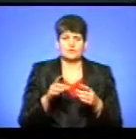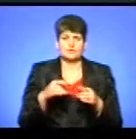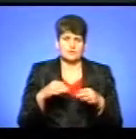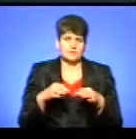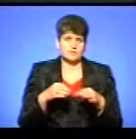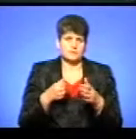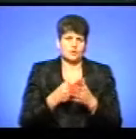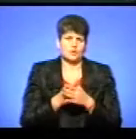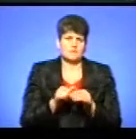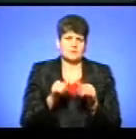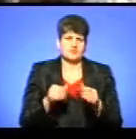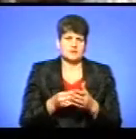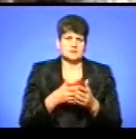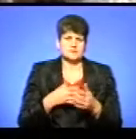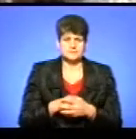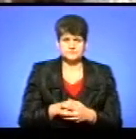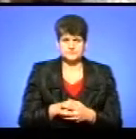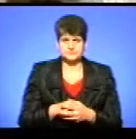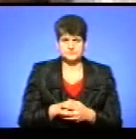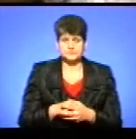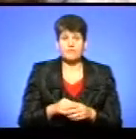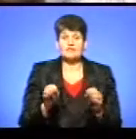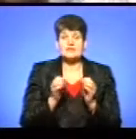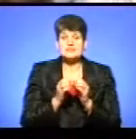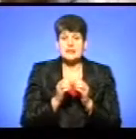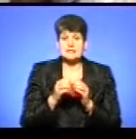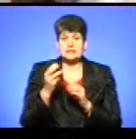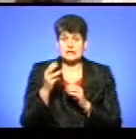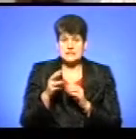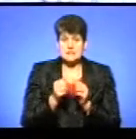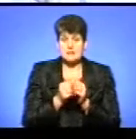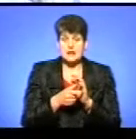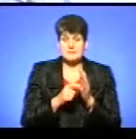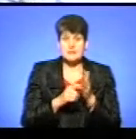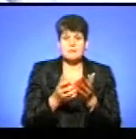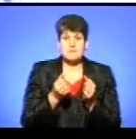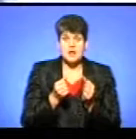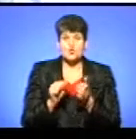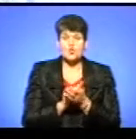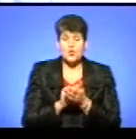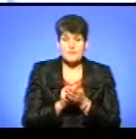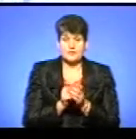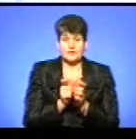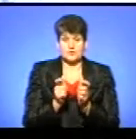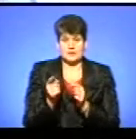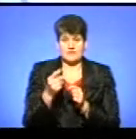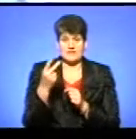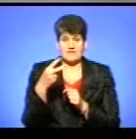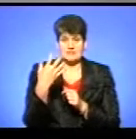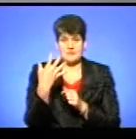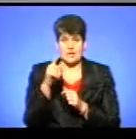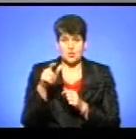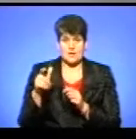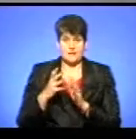транспорті обласного центру. О 10:30 під кабінетом, де приймають документи на картки тернополянина, 25